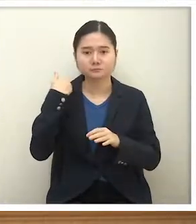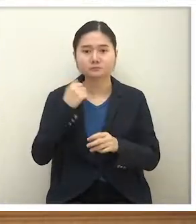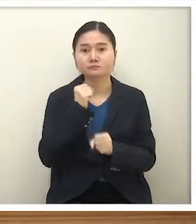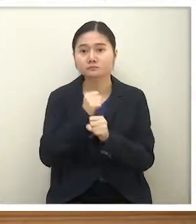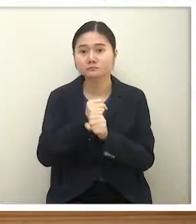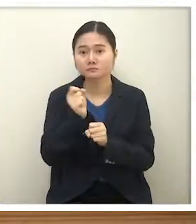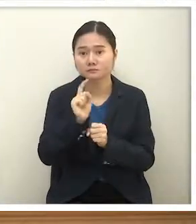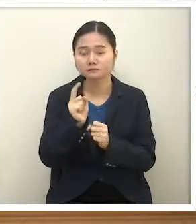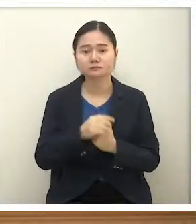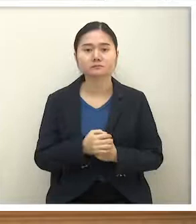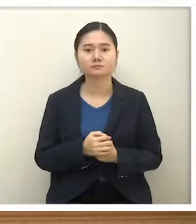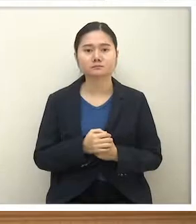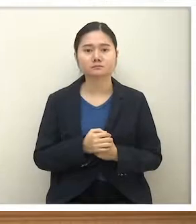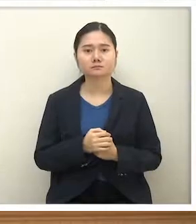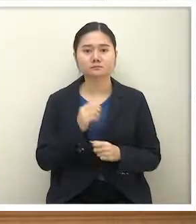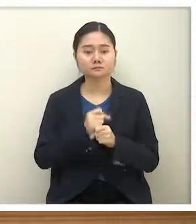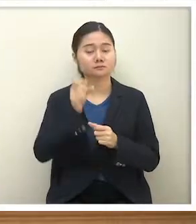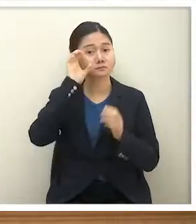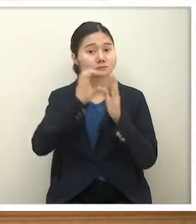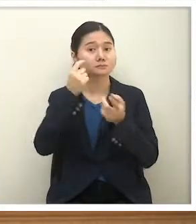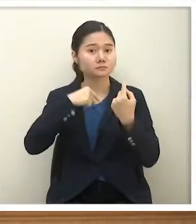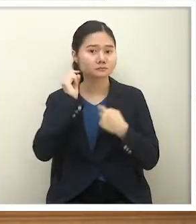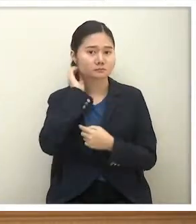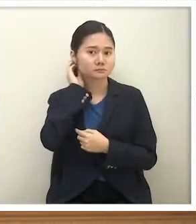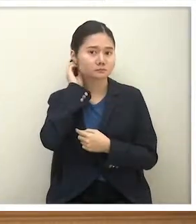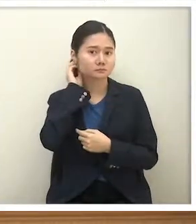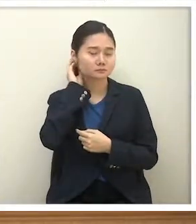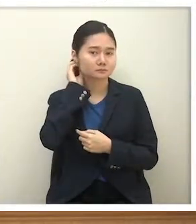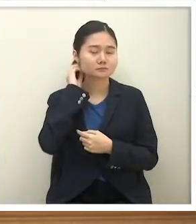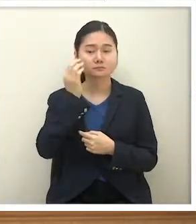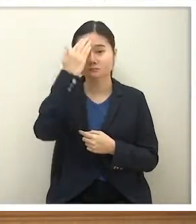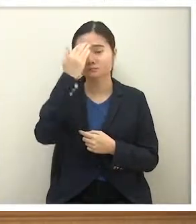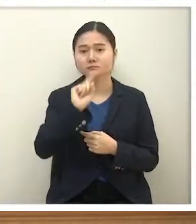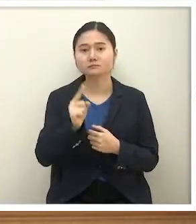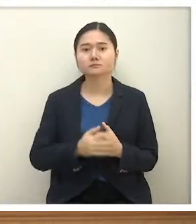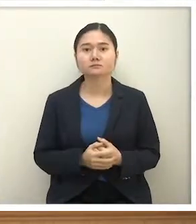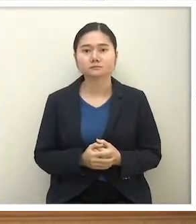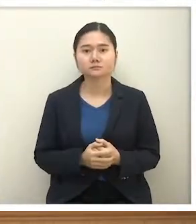การทำแอนิเมชันเนื่องจากว่า